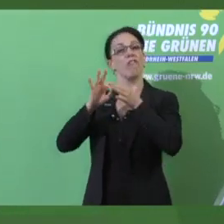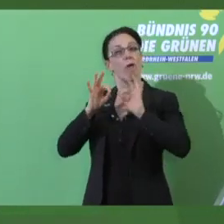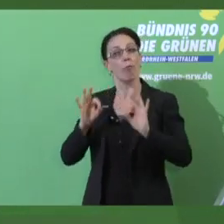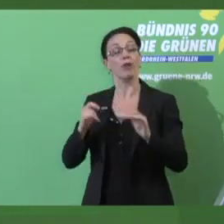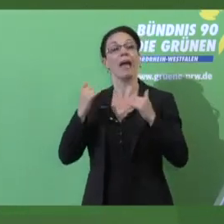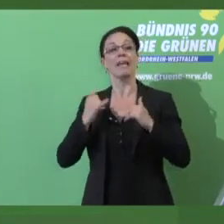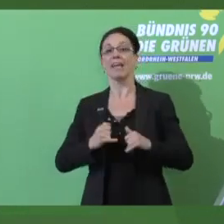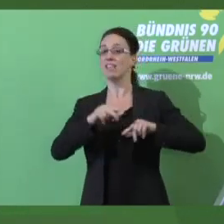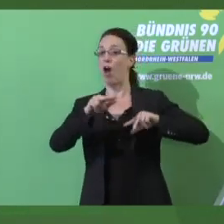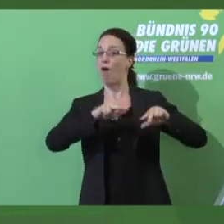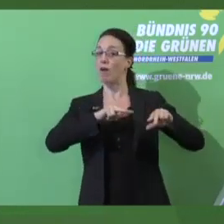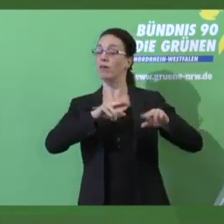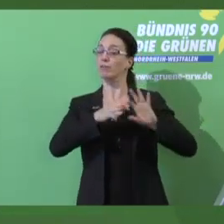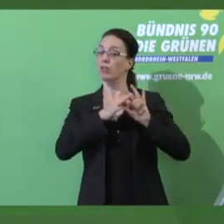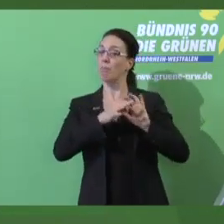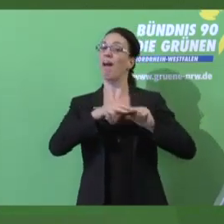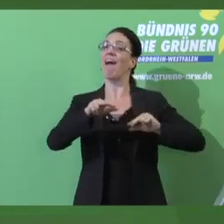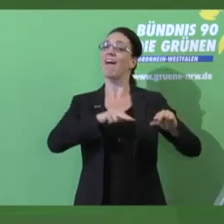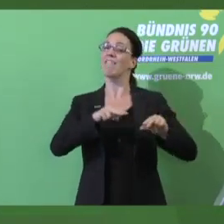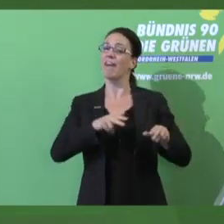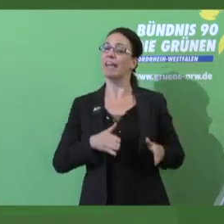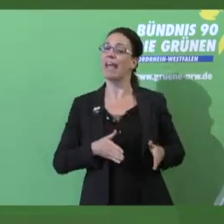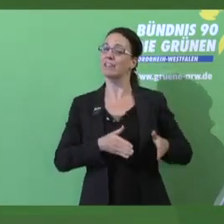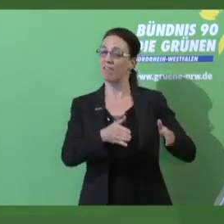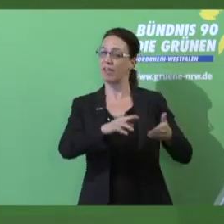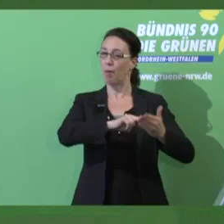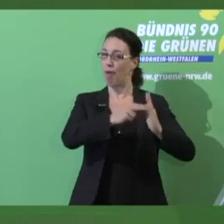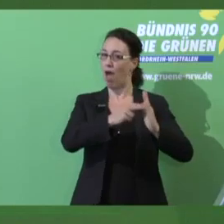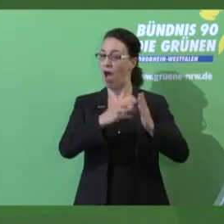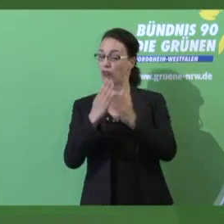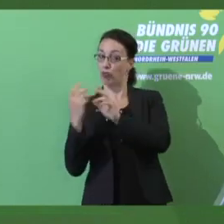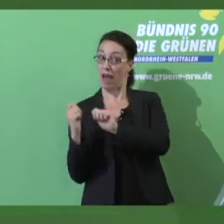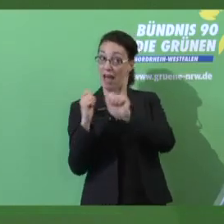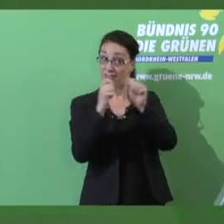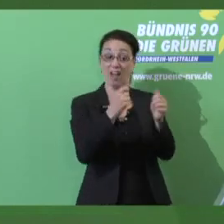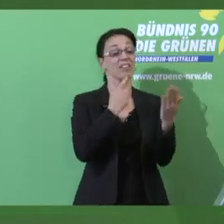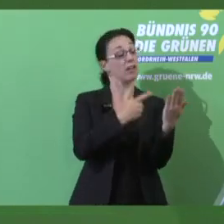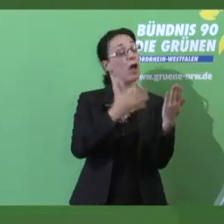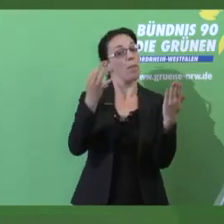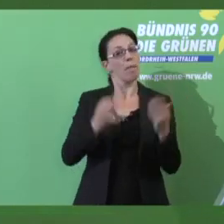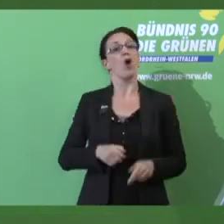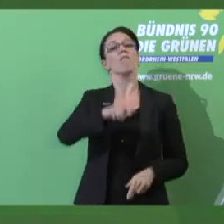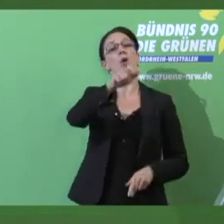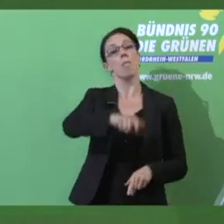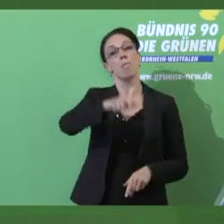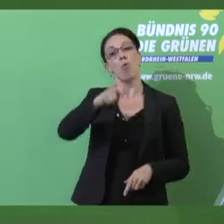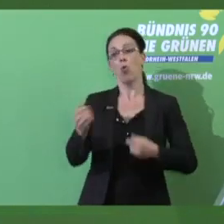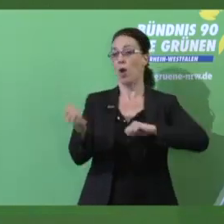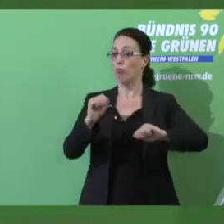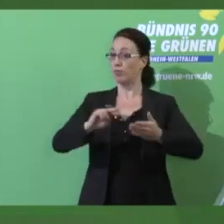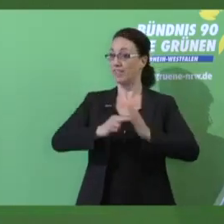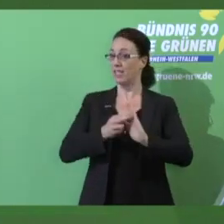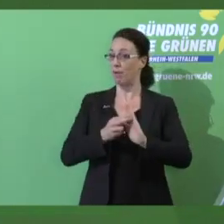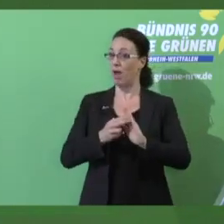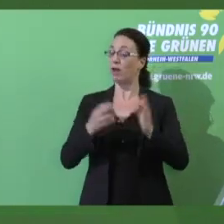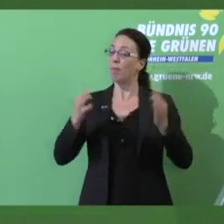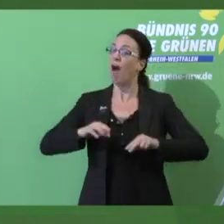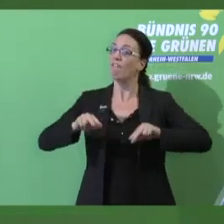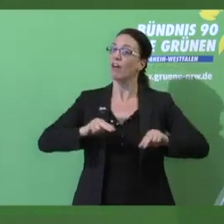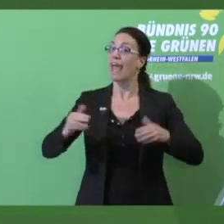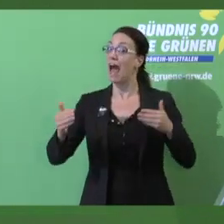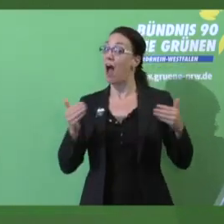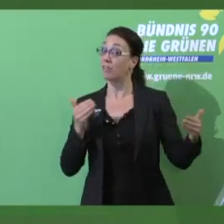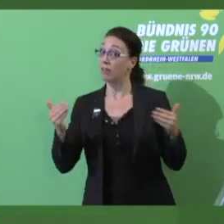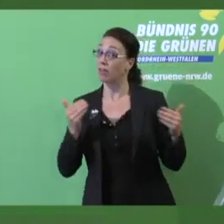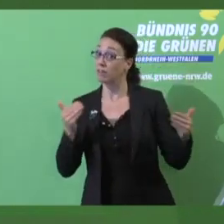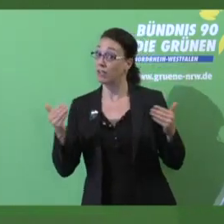zum Bundesverkehrswegeplan, wo auch klar drinsteht, es muss ein Bürgermobilitätsplan sein, wo es Verkehrsalternativen gibt, wo auch Bürgerinnen und